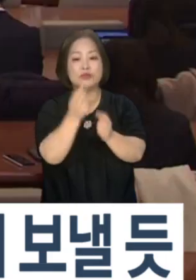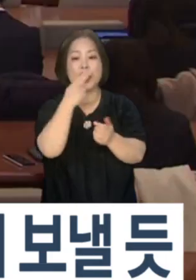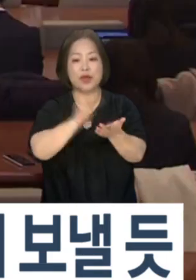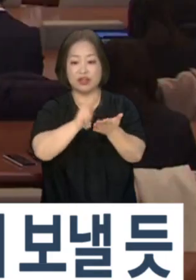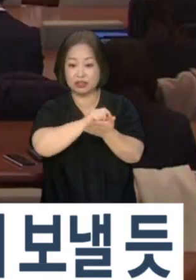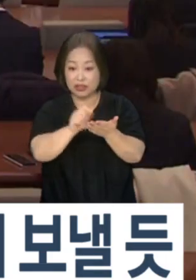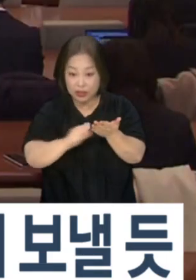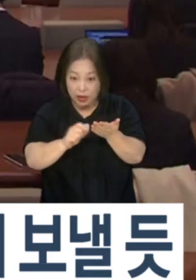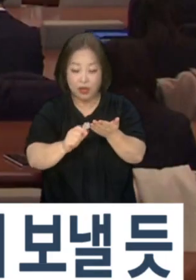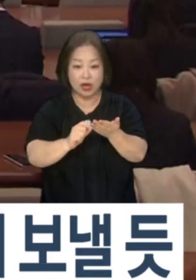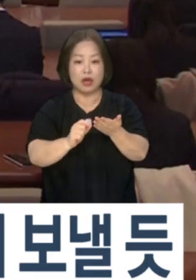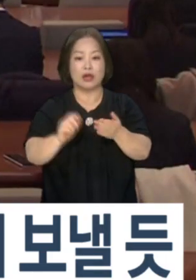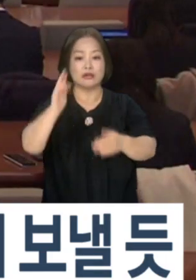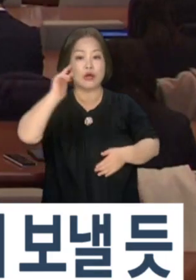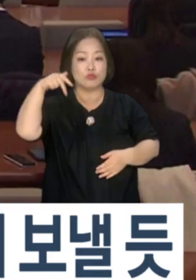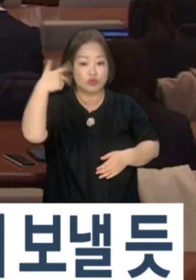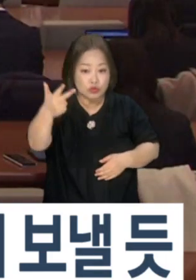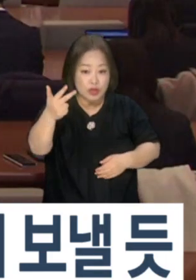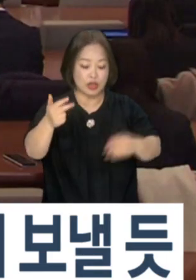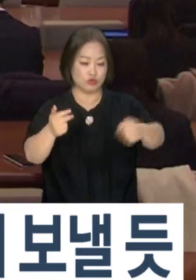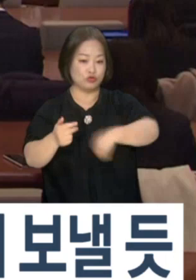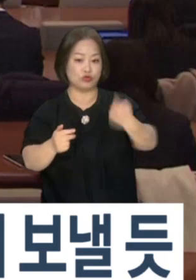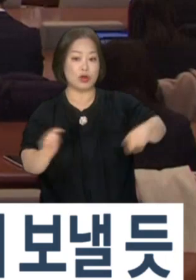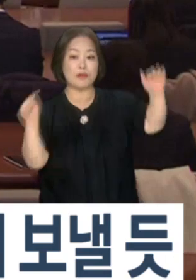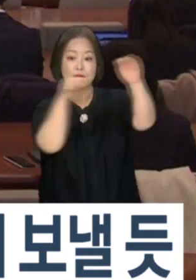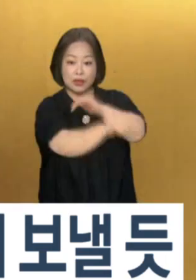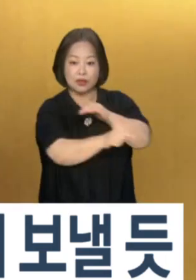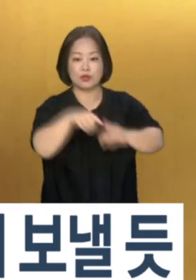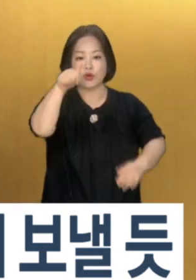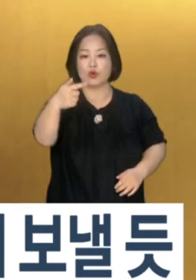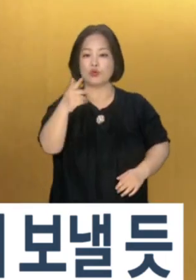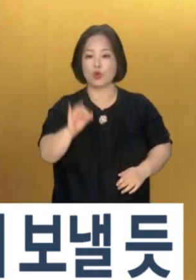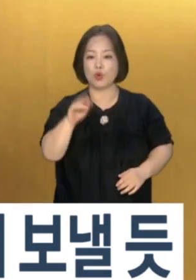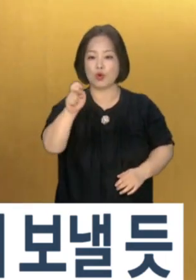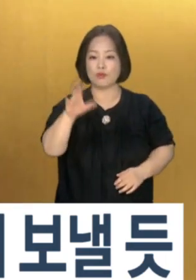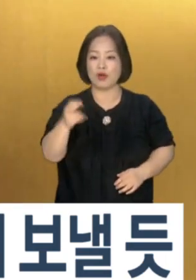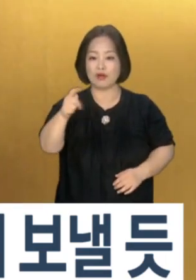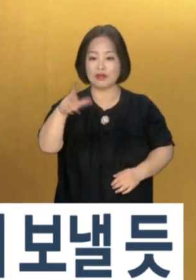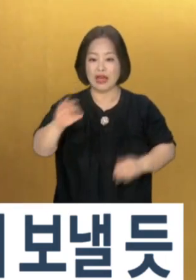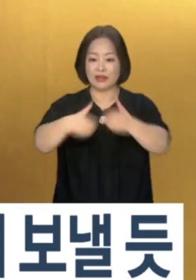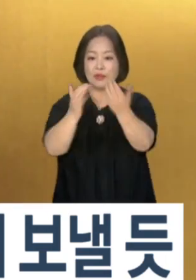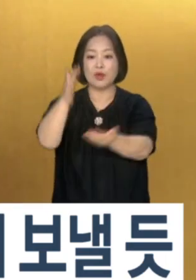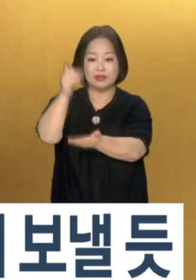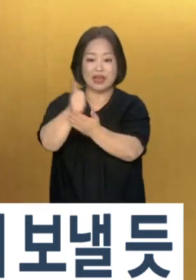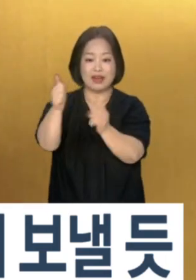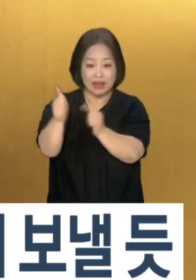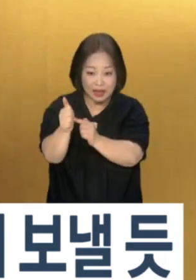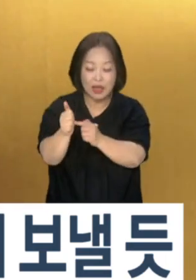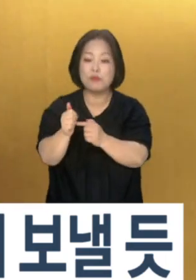중국을 방문하는 열린여당 공명당 대표에게 맡기겠다는 의향을 밝혔다고